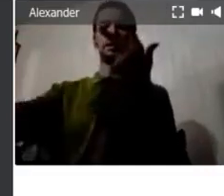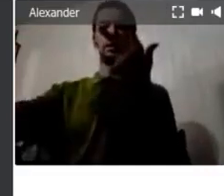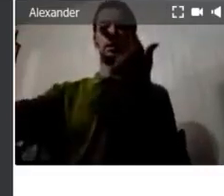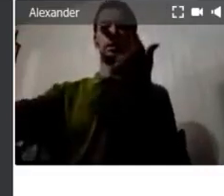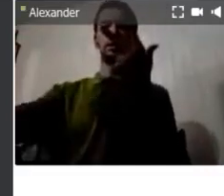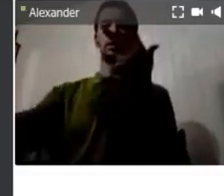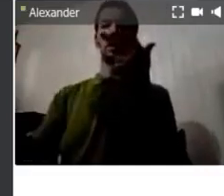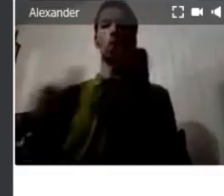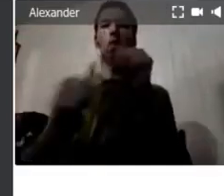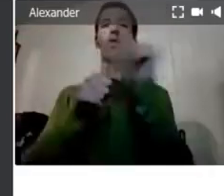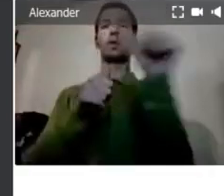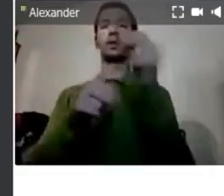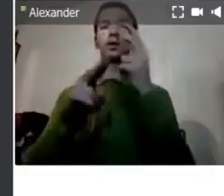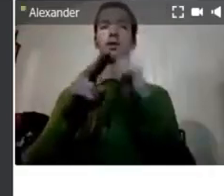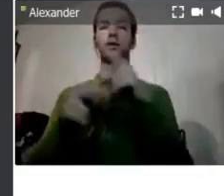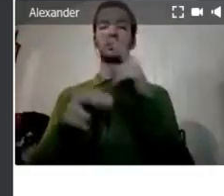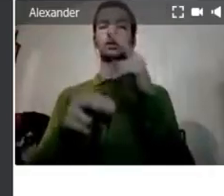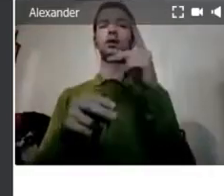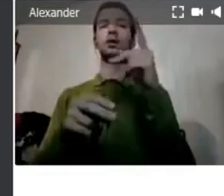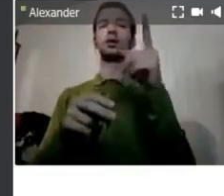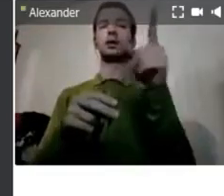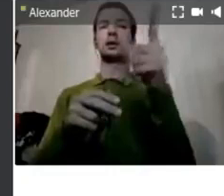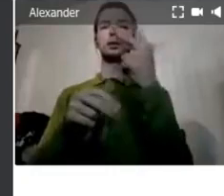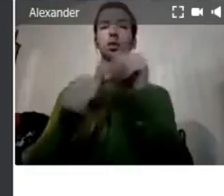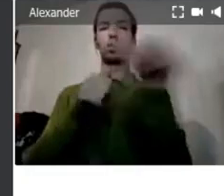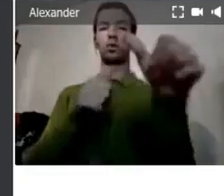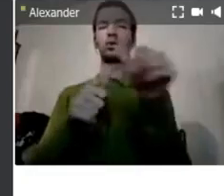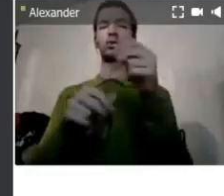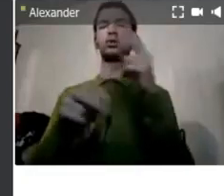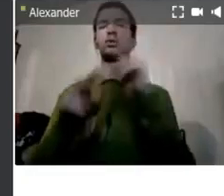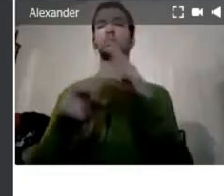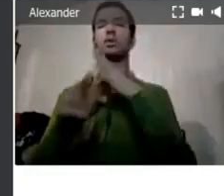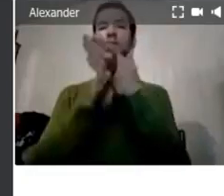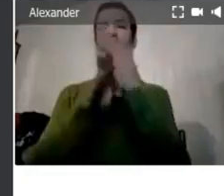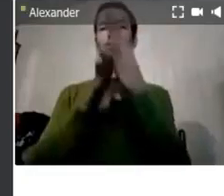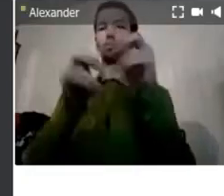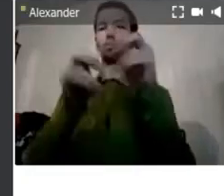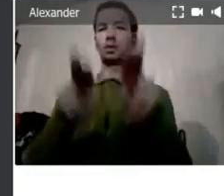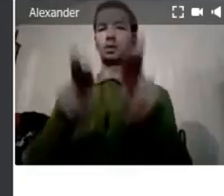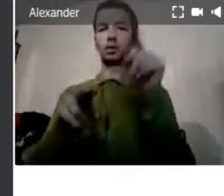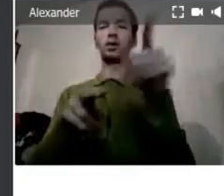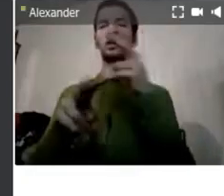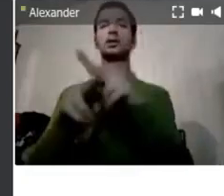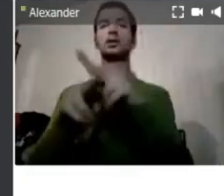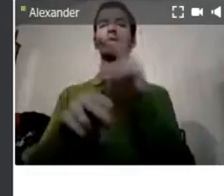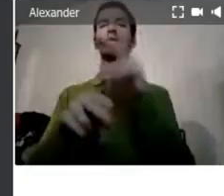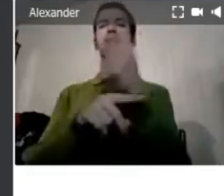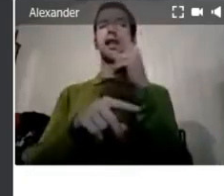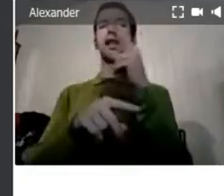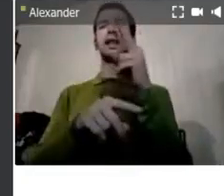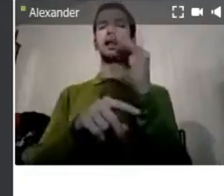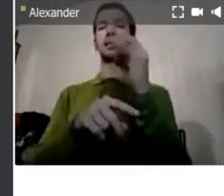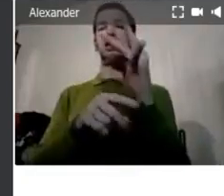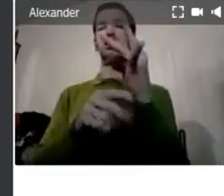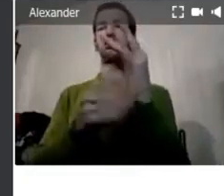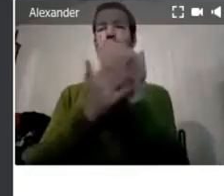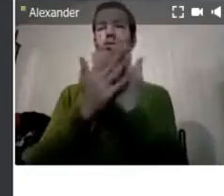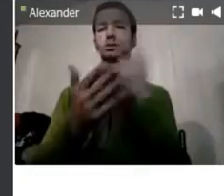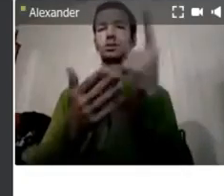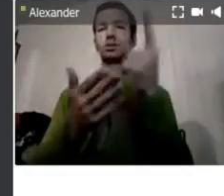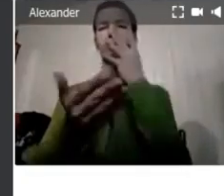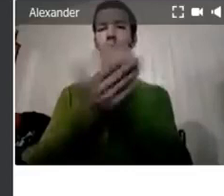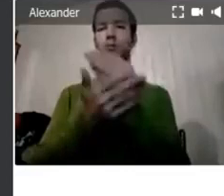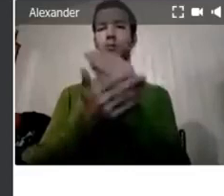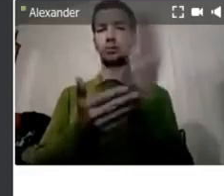был, скажем так, по лидерской программе один источник дохода, сейчас у нас их уже три, именно по